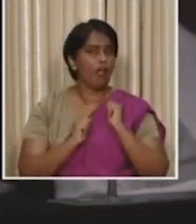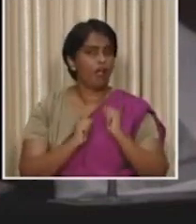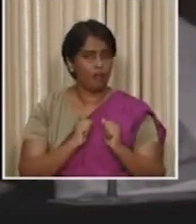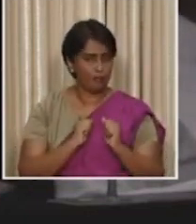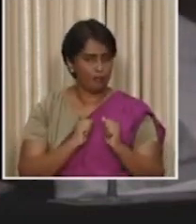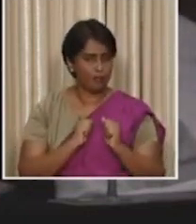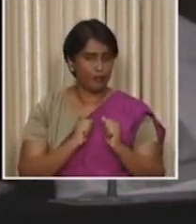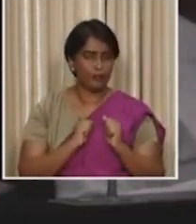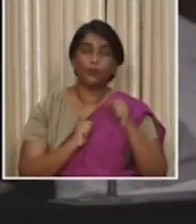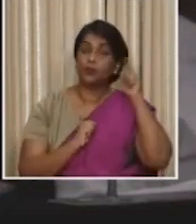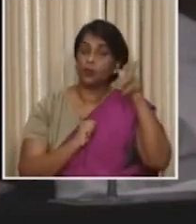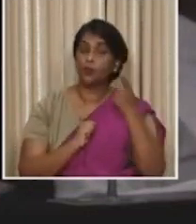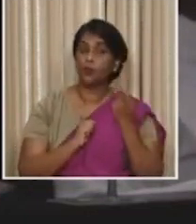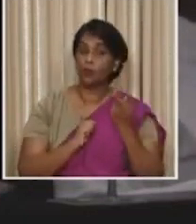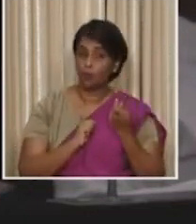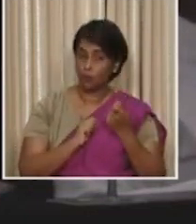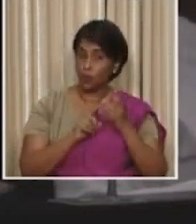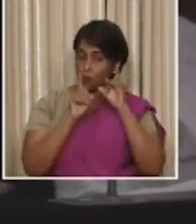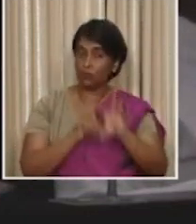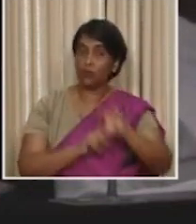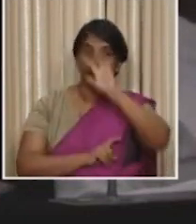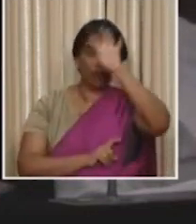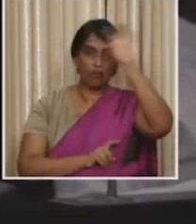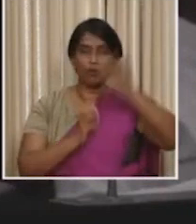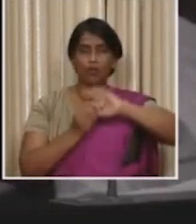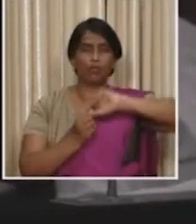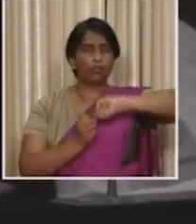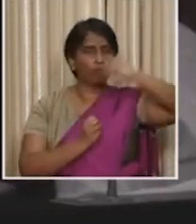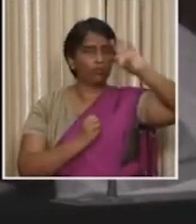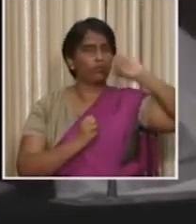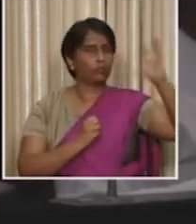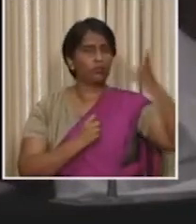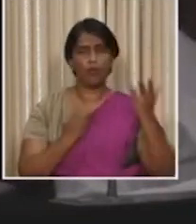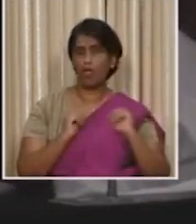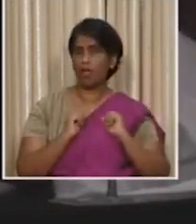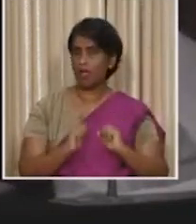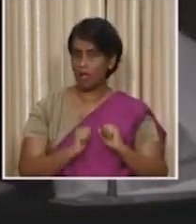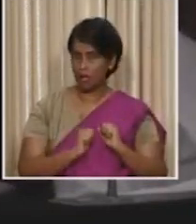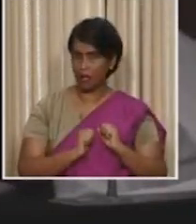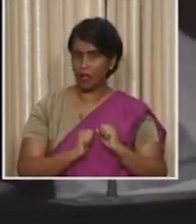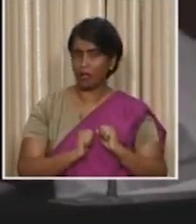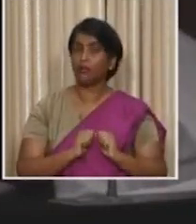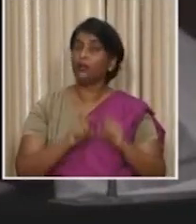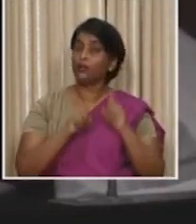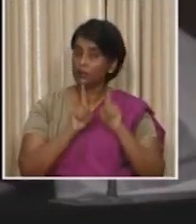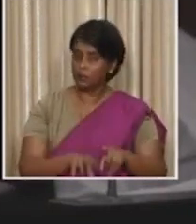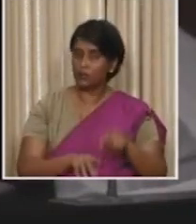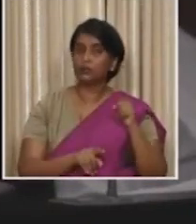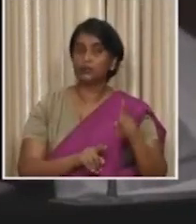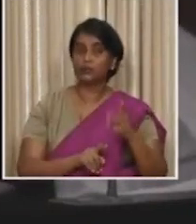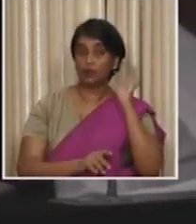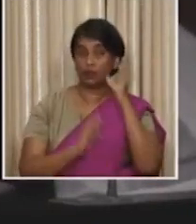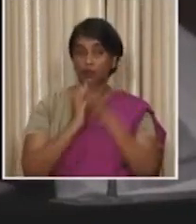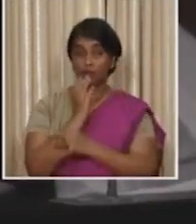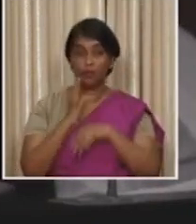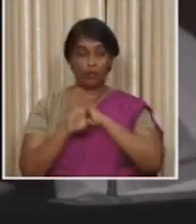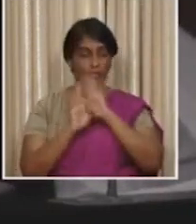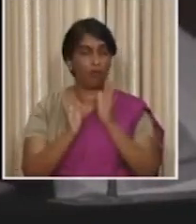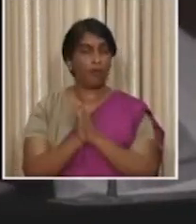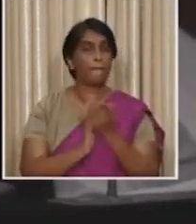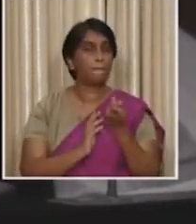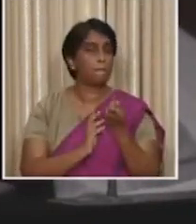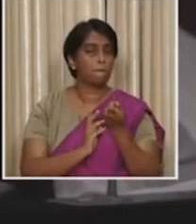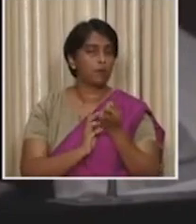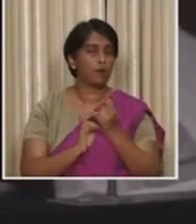சென்றது, எவ்வளவு ரூபாக்கள், எவ்வளவு தங்கம் இந்த நாடுகளில், வெளிநாடுகளிலே இந்த குடும்பங்களால் முதலீடு செய்யப்பட்டிருக்கிறது என்பதை